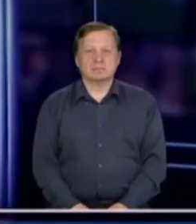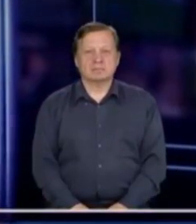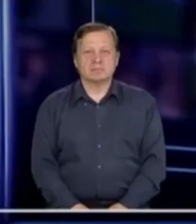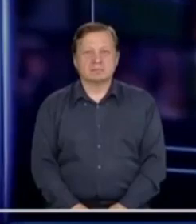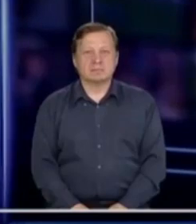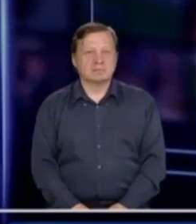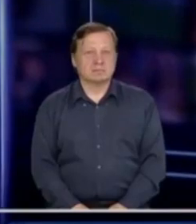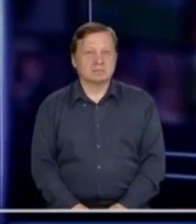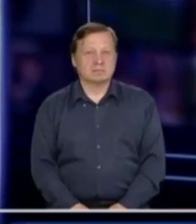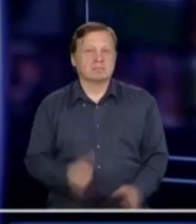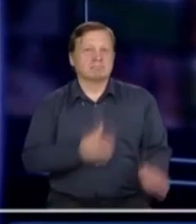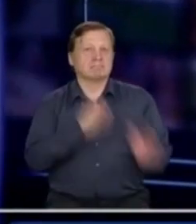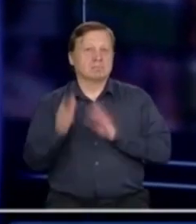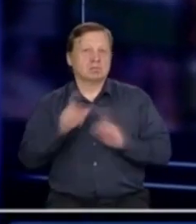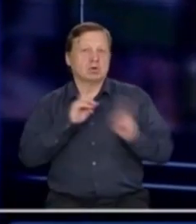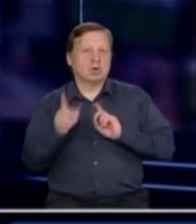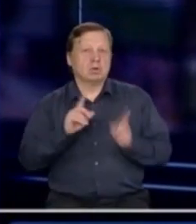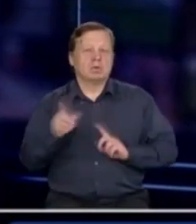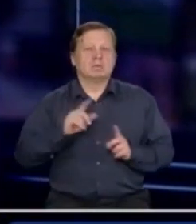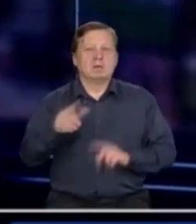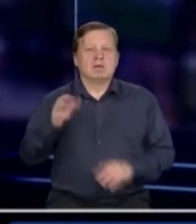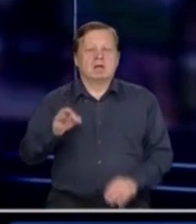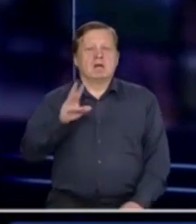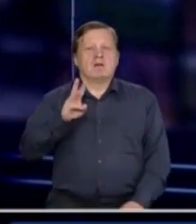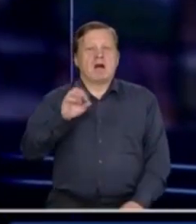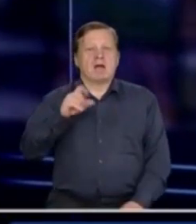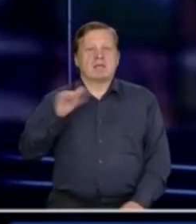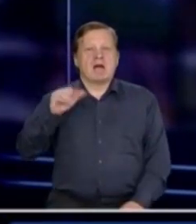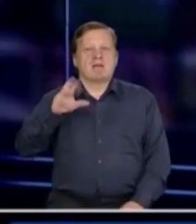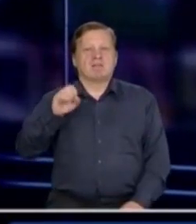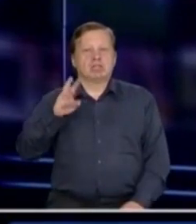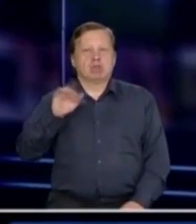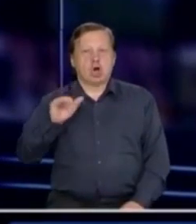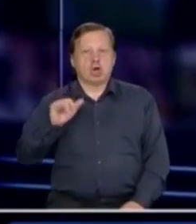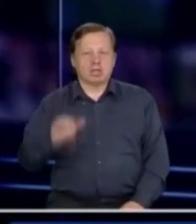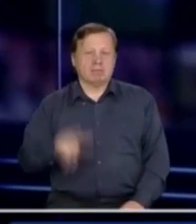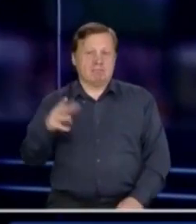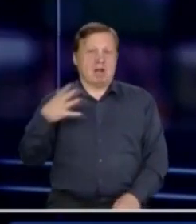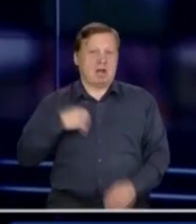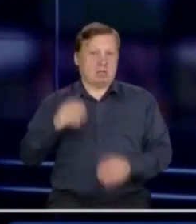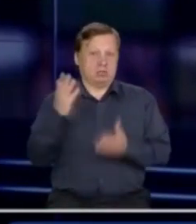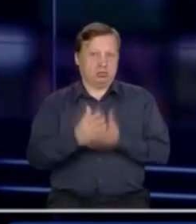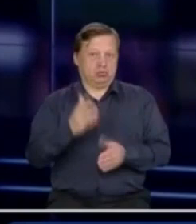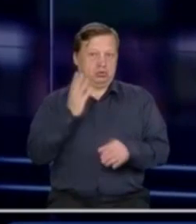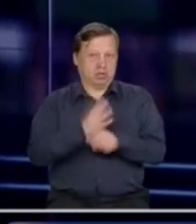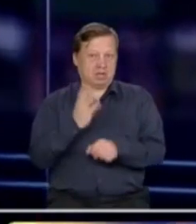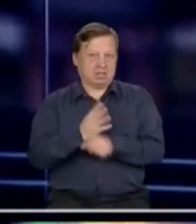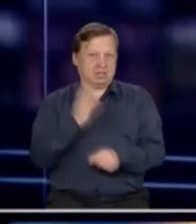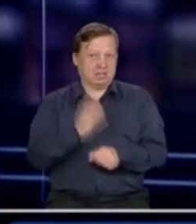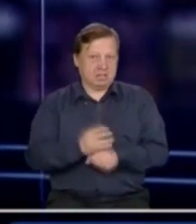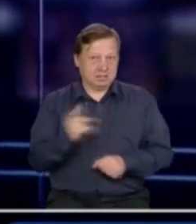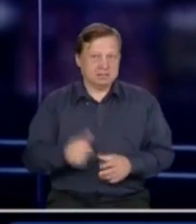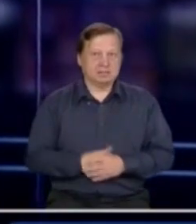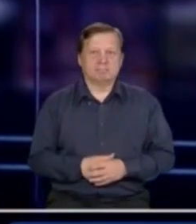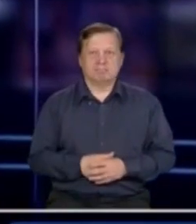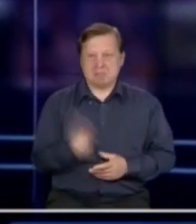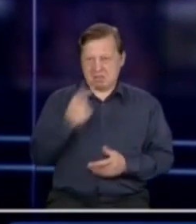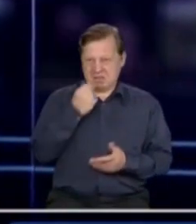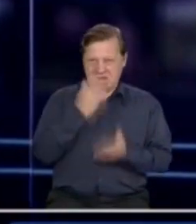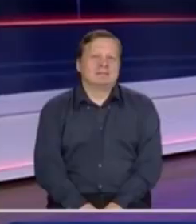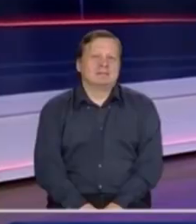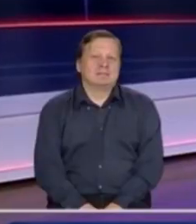A teraz czas na rozmowę z Anią Wyszkoni. Artystka obchodziła ostatnio 40. urodziny i jak Państwo sami zobaczą, trudno w to